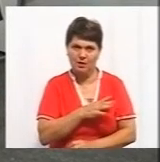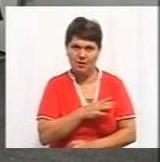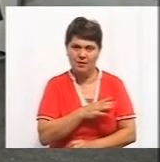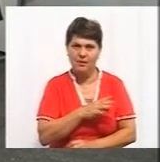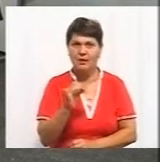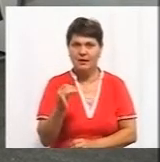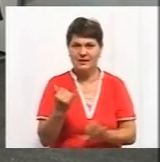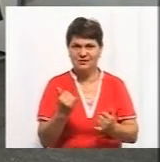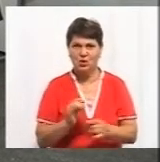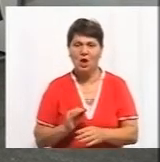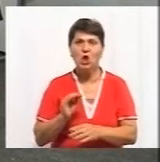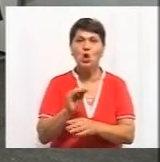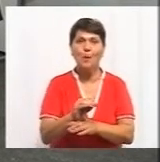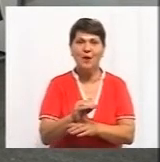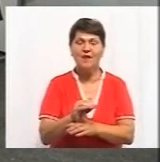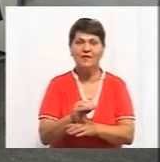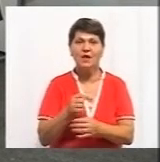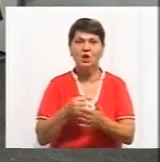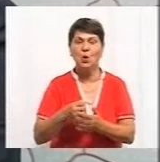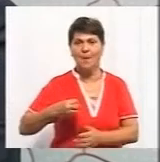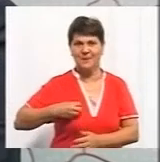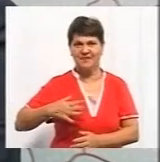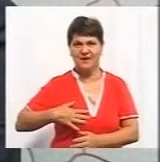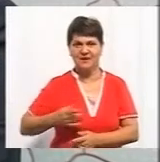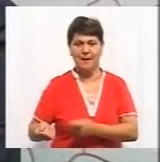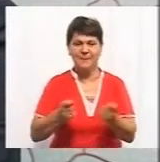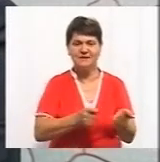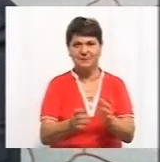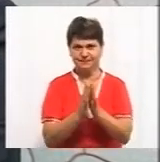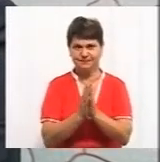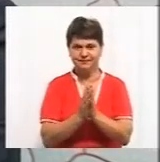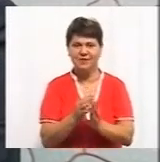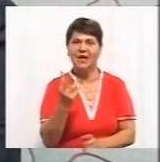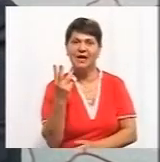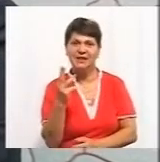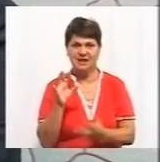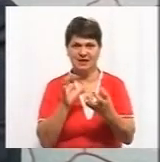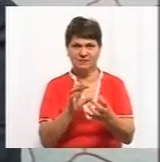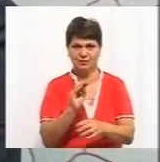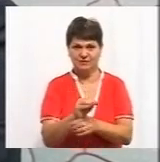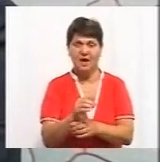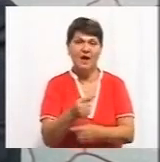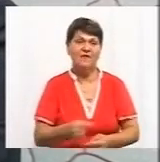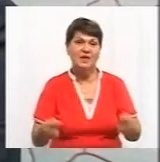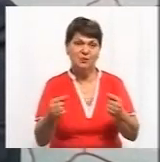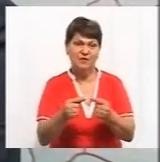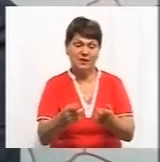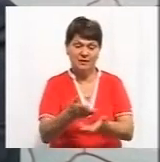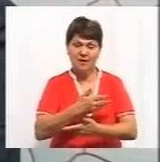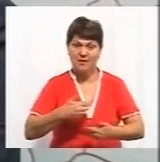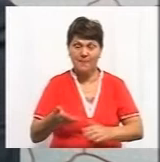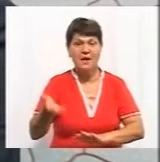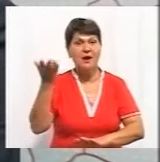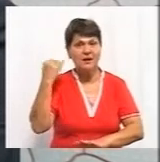сьогодні додали, звернулися до приватних перевізників, вони додали кількість 3 одиниці рухомого складу. Відповідно, з нами ще раніше